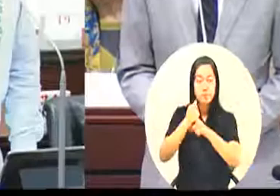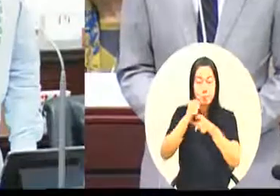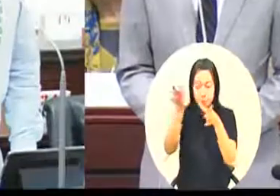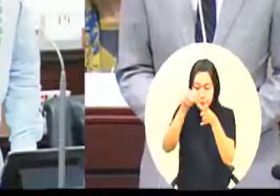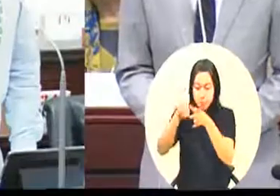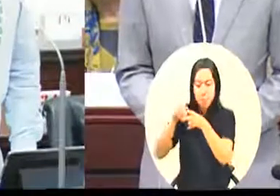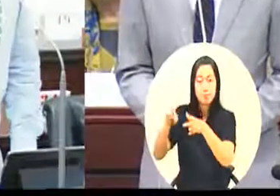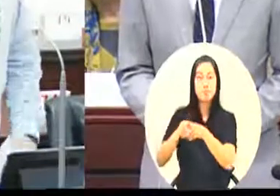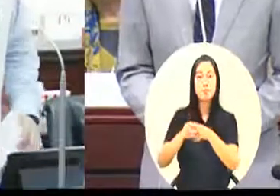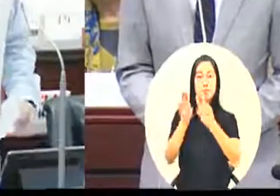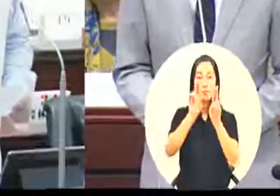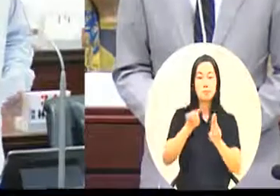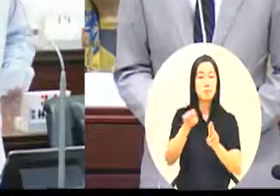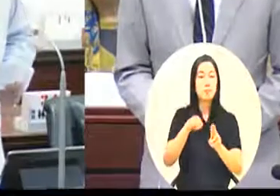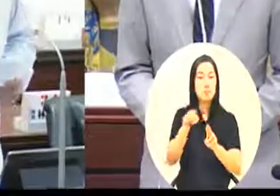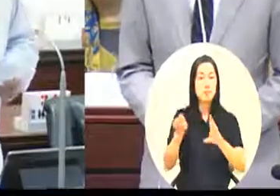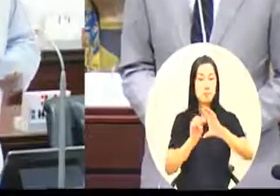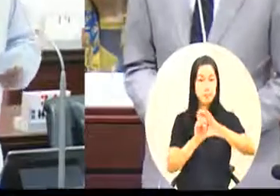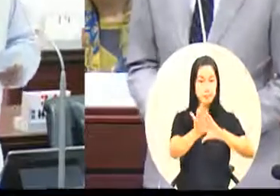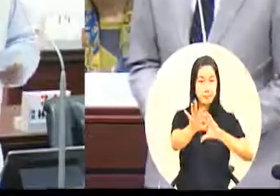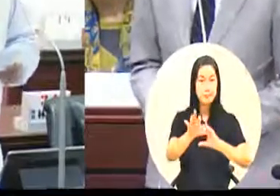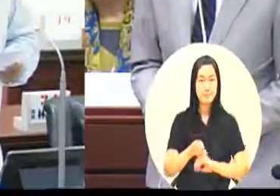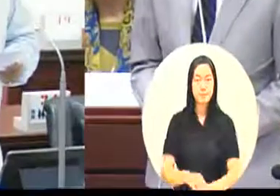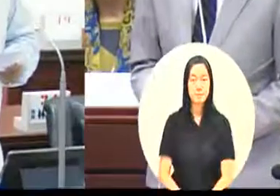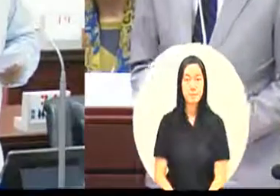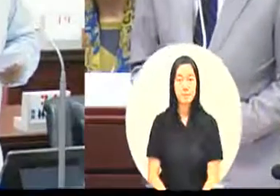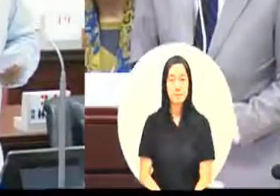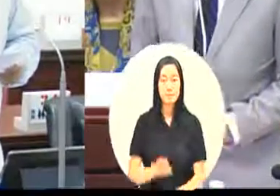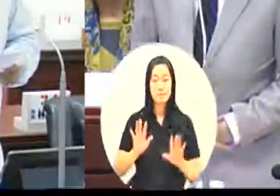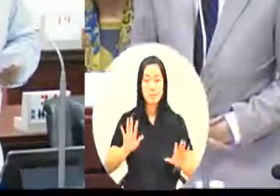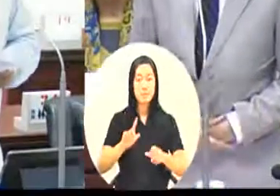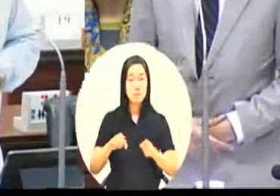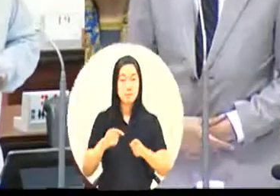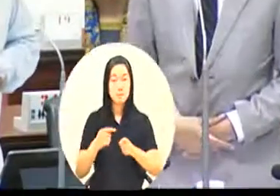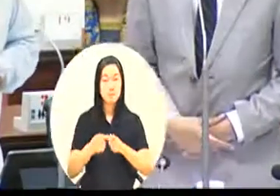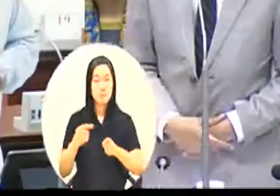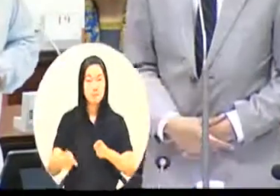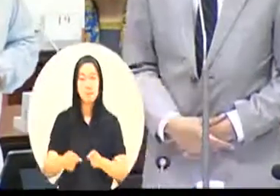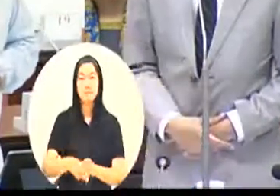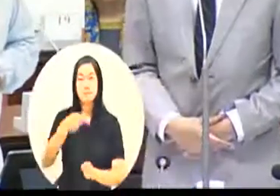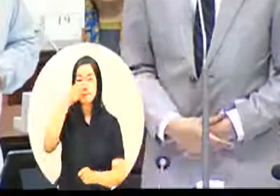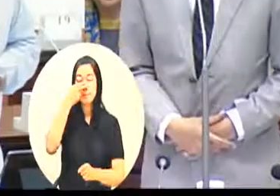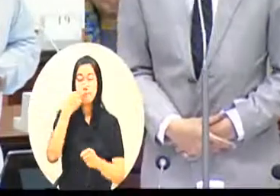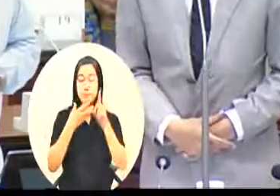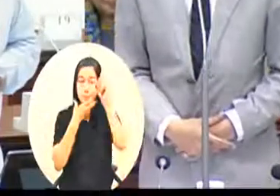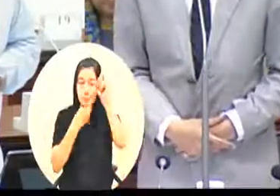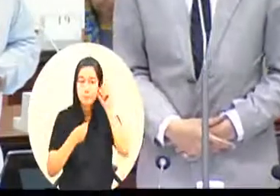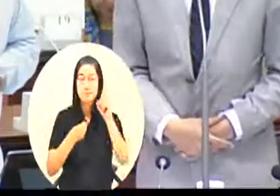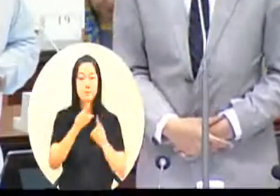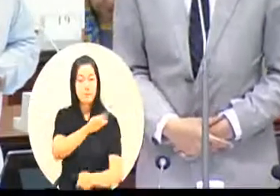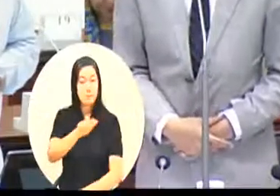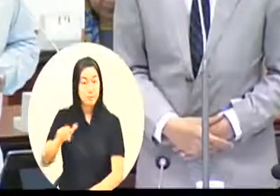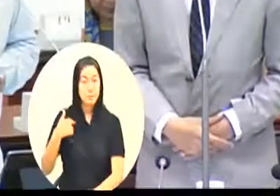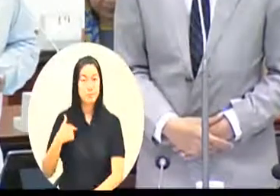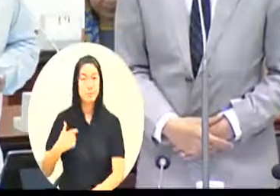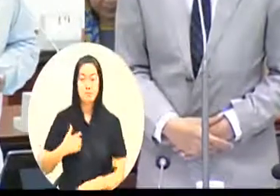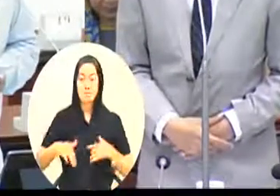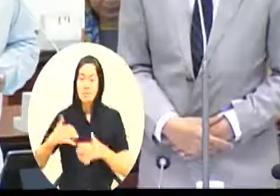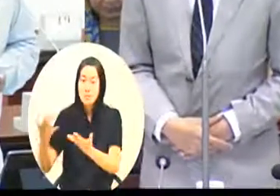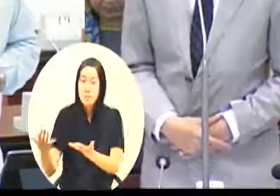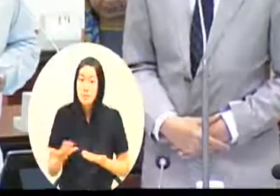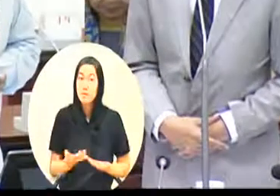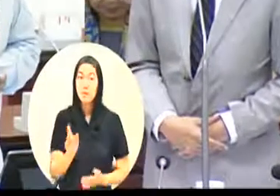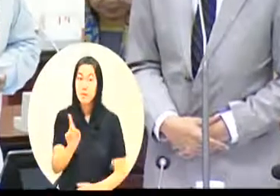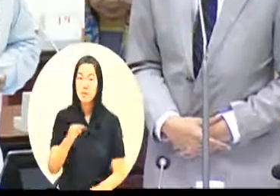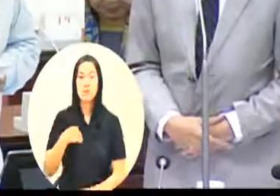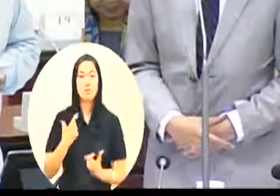路进行播出。那同时呢，我们今年的那个吉祥物的相关很受到欢迎的吉祥物活动呢，我